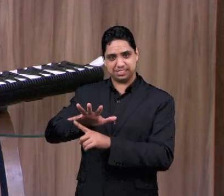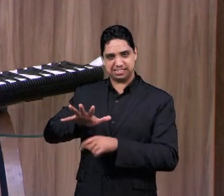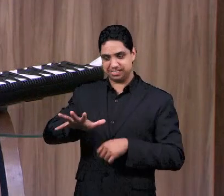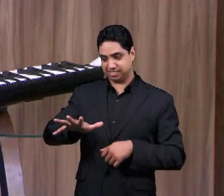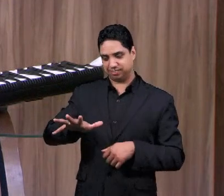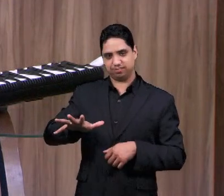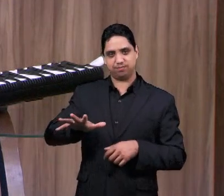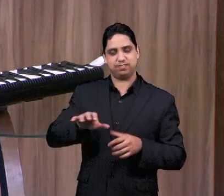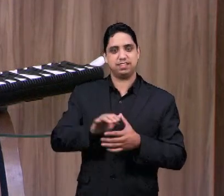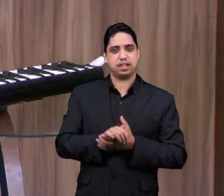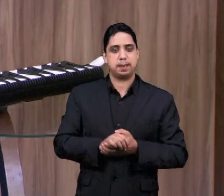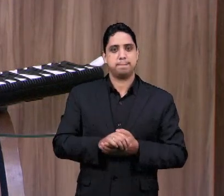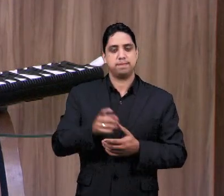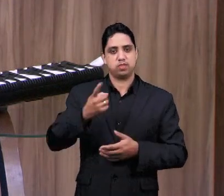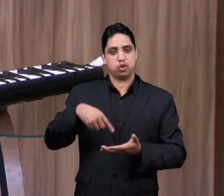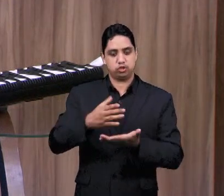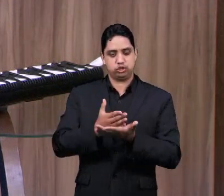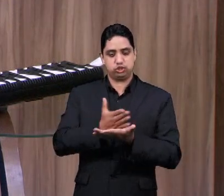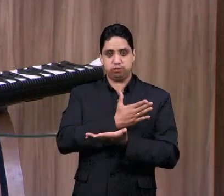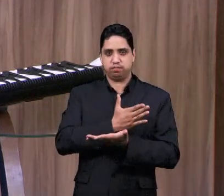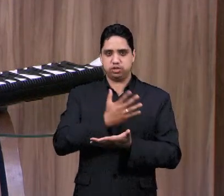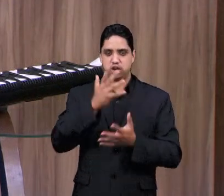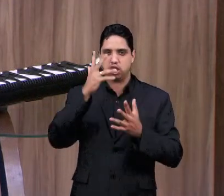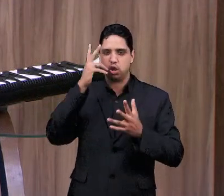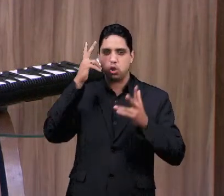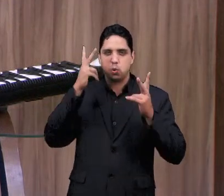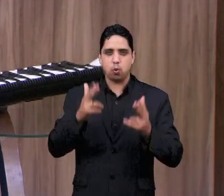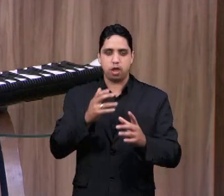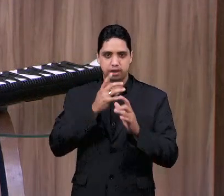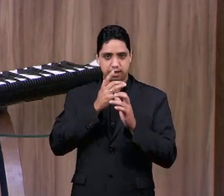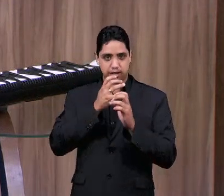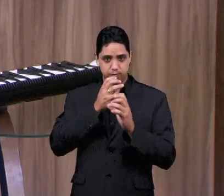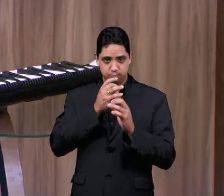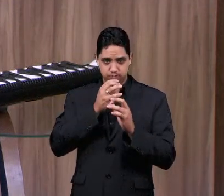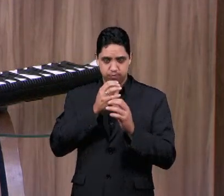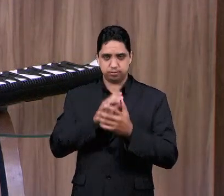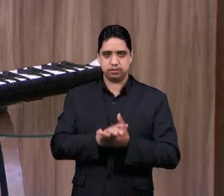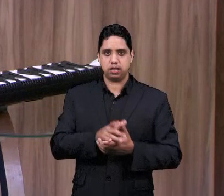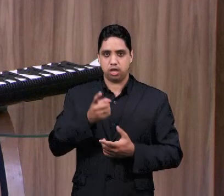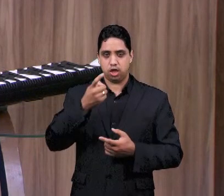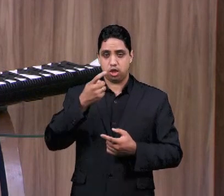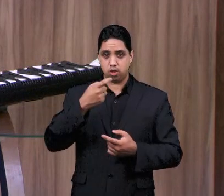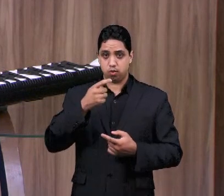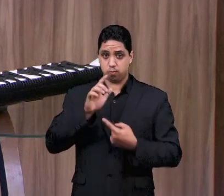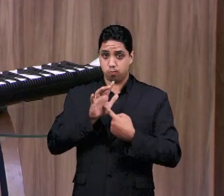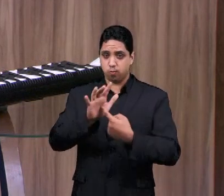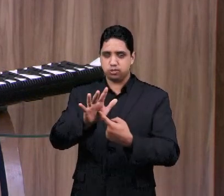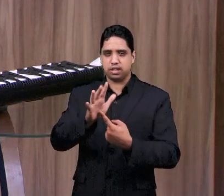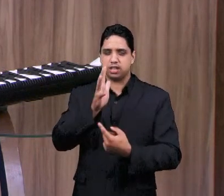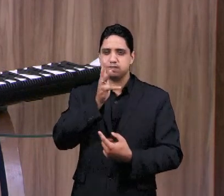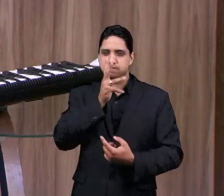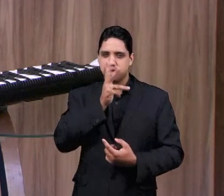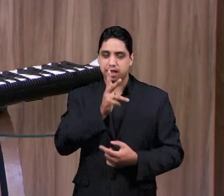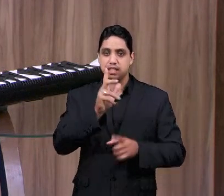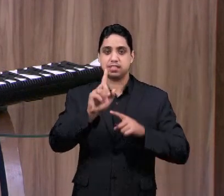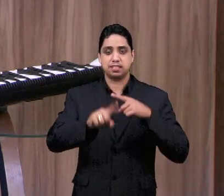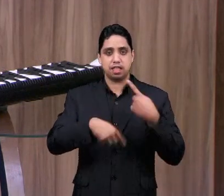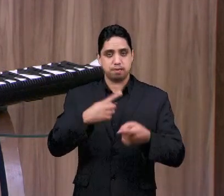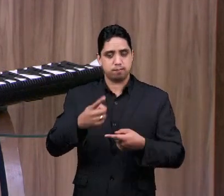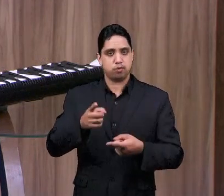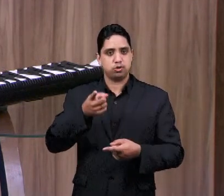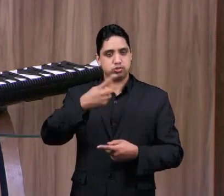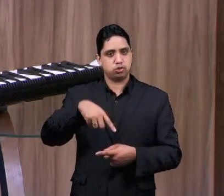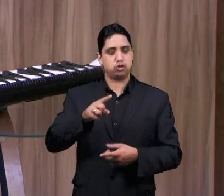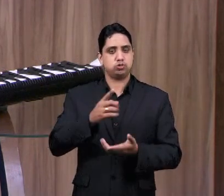flûte douce. Nous allons diviser l'introduction en 3 parties. Je vais jouer doucement et après je vais compter